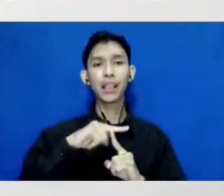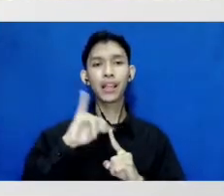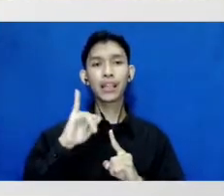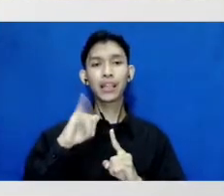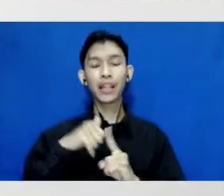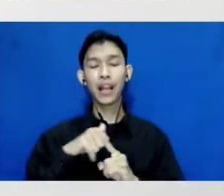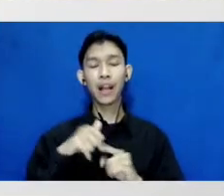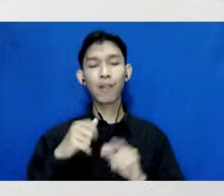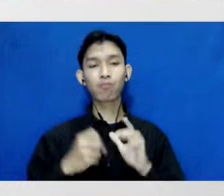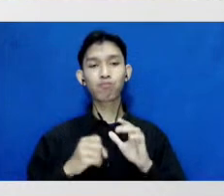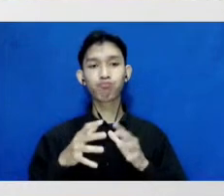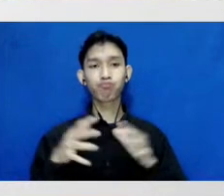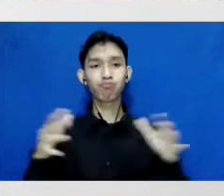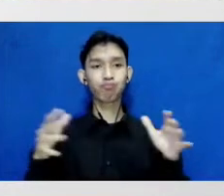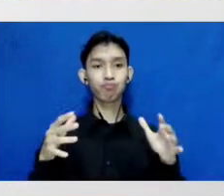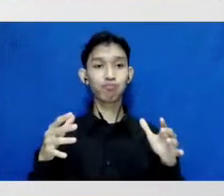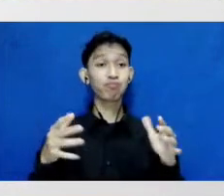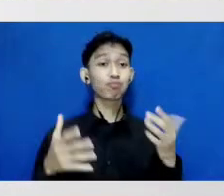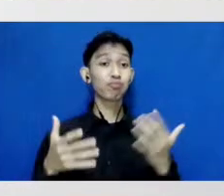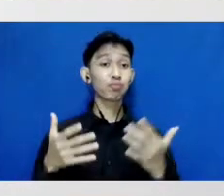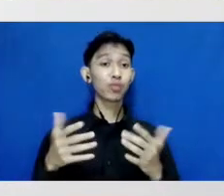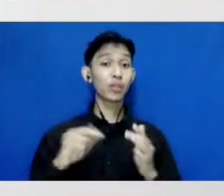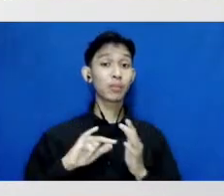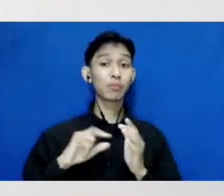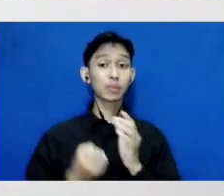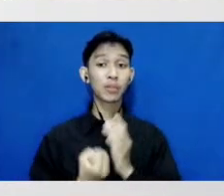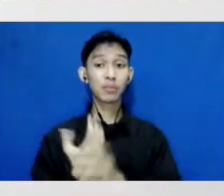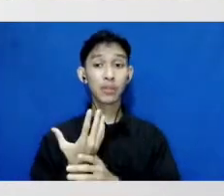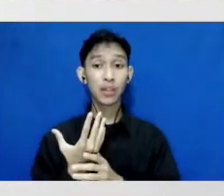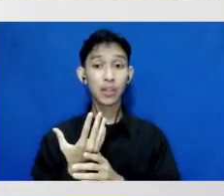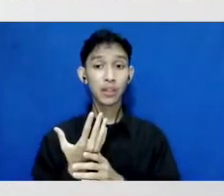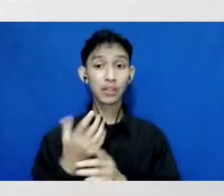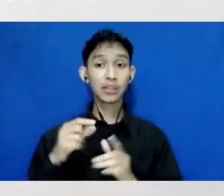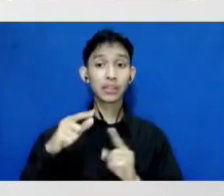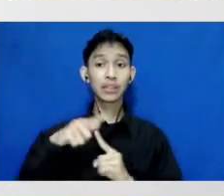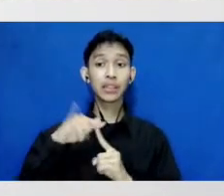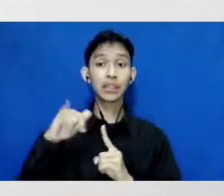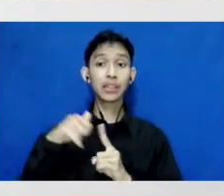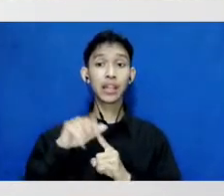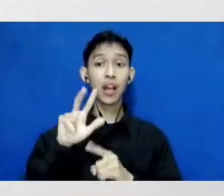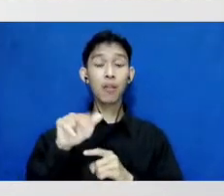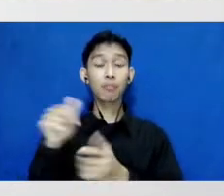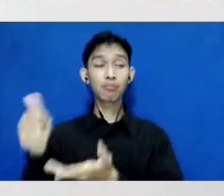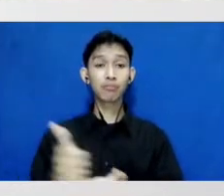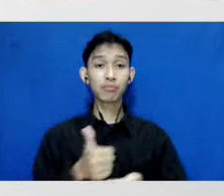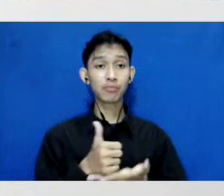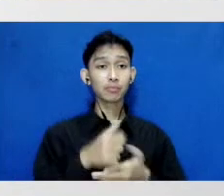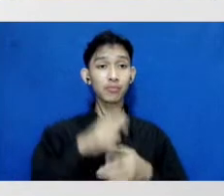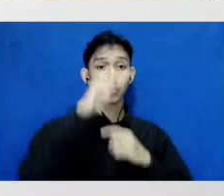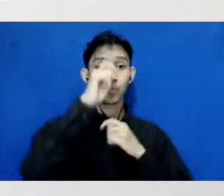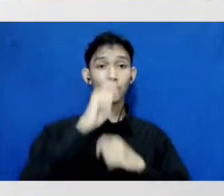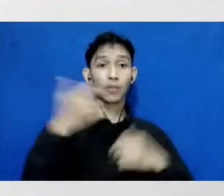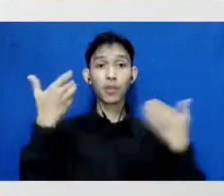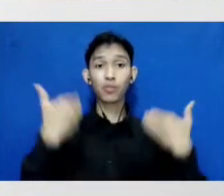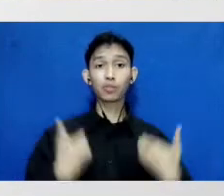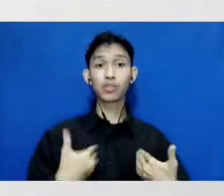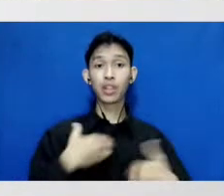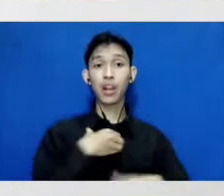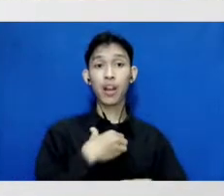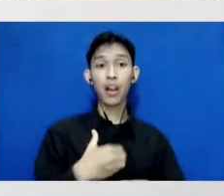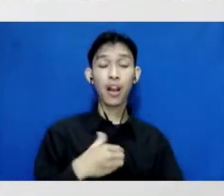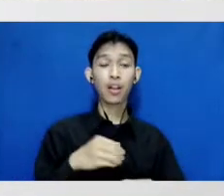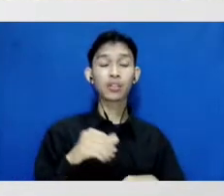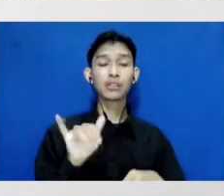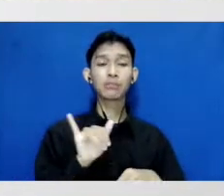tersebut, sejatinya perkembangan dan penggunaan TIK harus semakin membantu dan menghargai manusia dan hak-haknya, khususnya